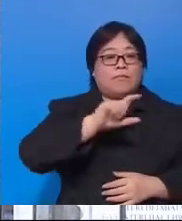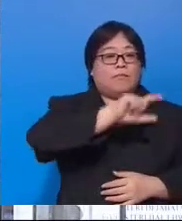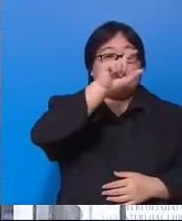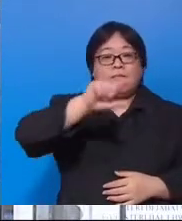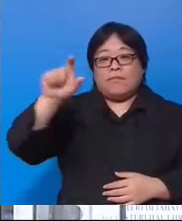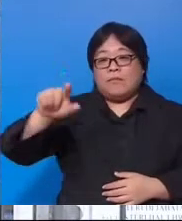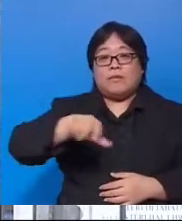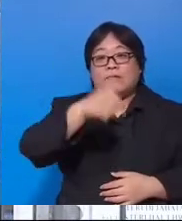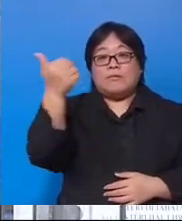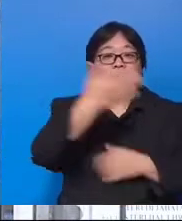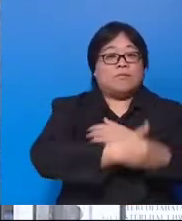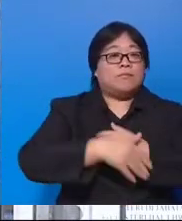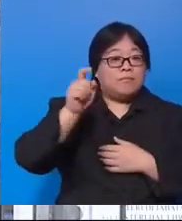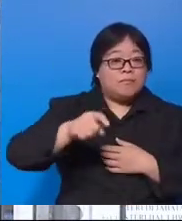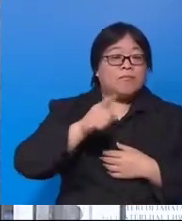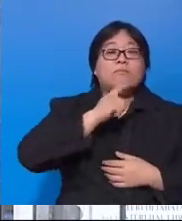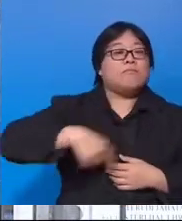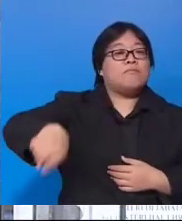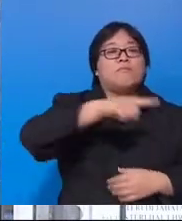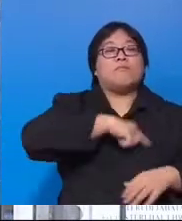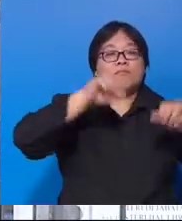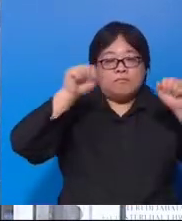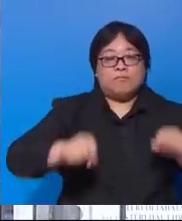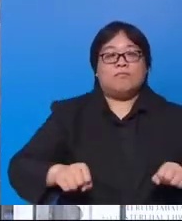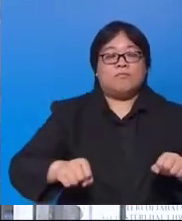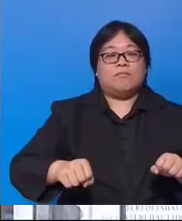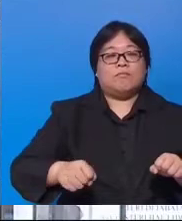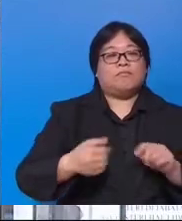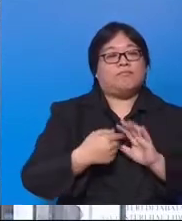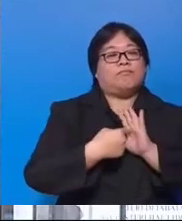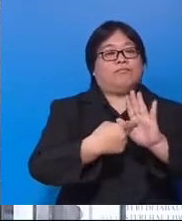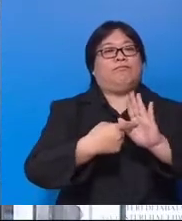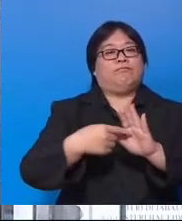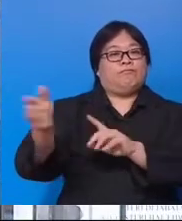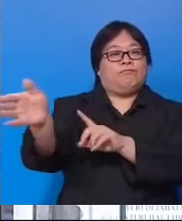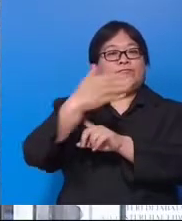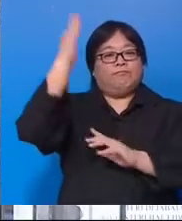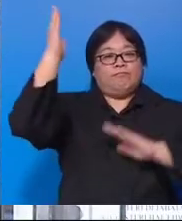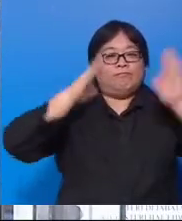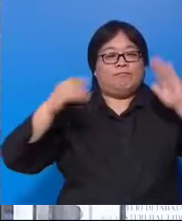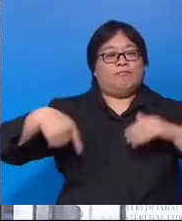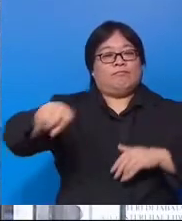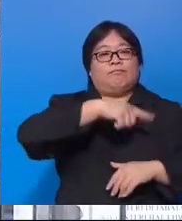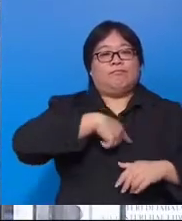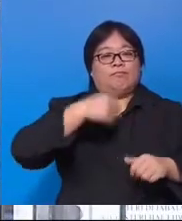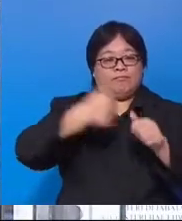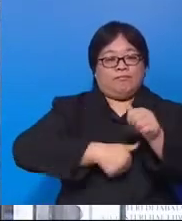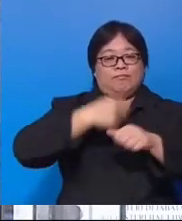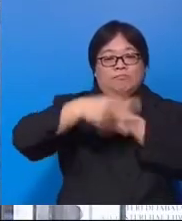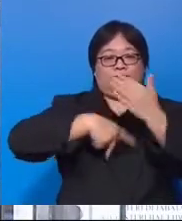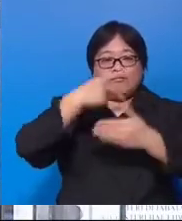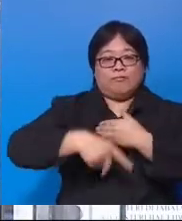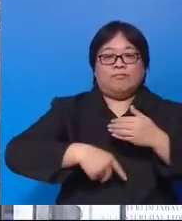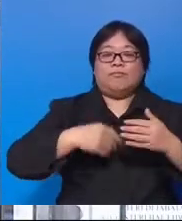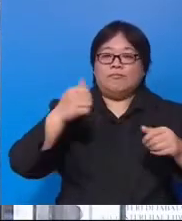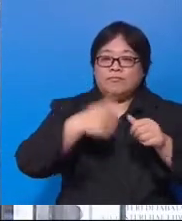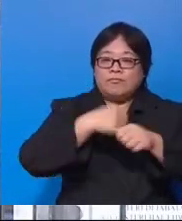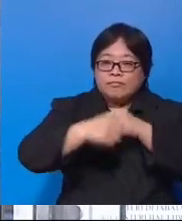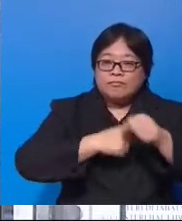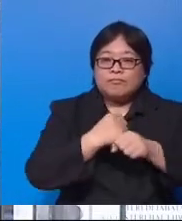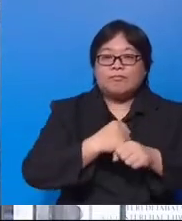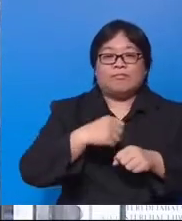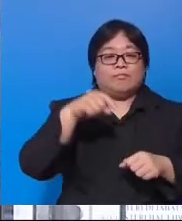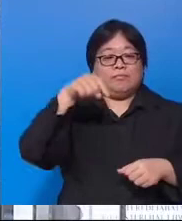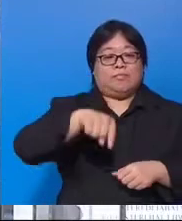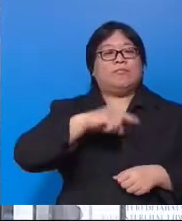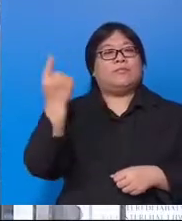negara-negara lain yang memerlukan, mereka benar-benar mampu membawa bendera Malaysia dan memastikan program ini berjalan setiap tahun. Dan kita menganggap